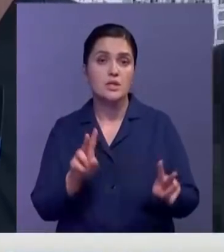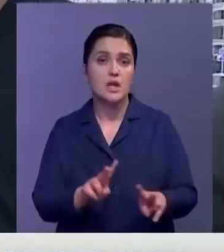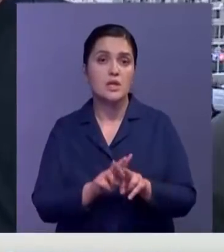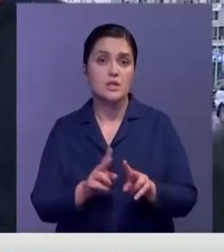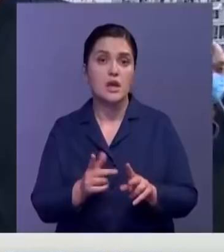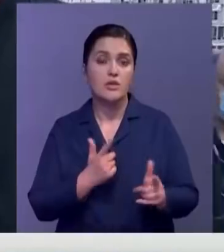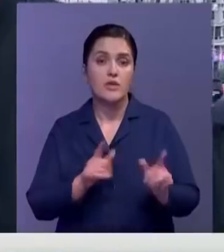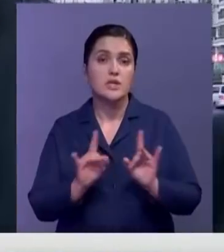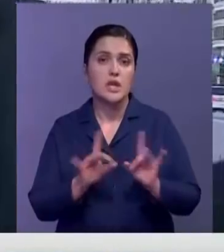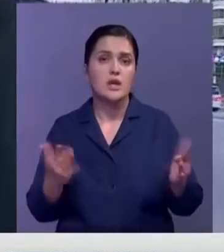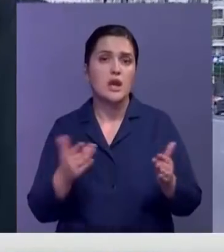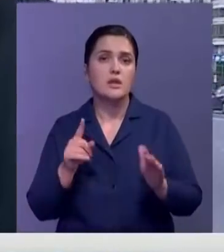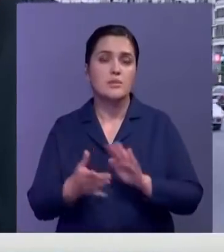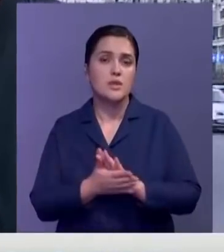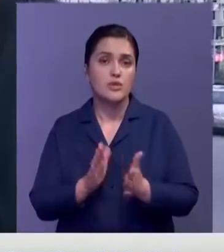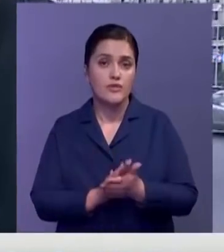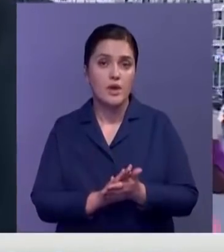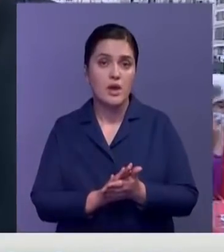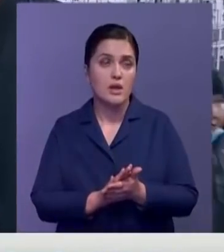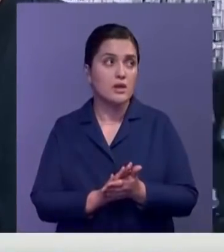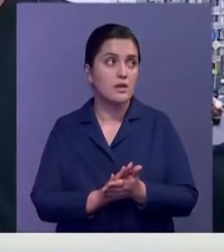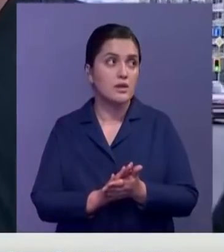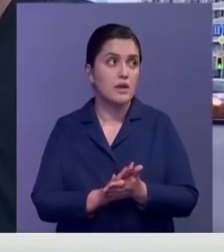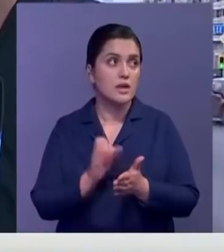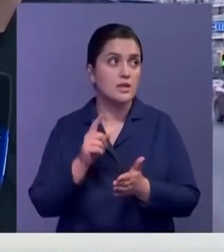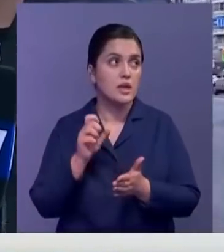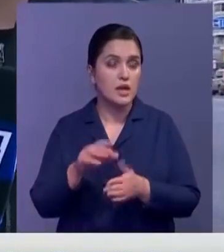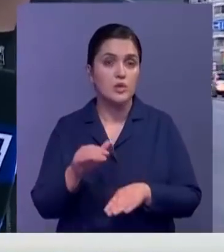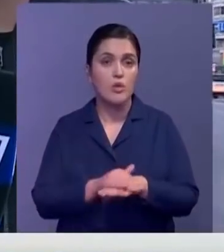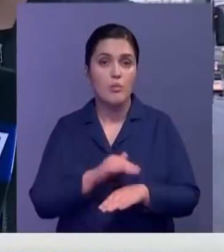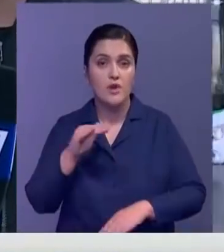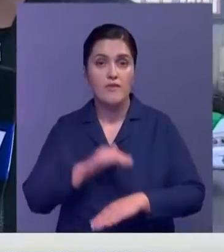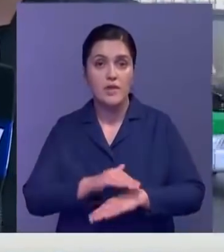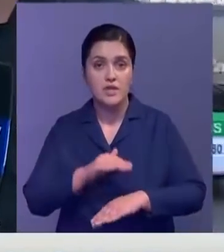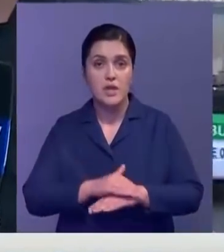обстановка сейчас. Асхат, добрый вечер. Ну, судя по картинке, все не так уж и плохо.